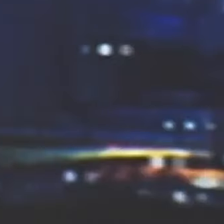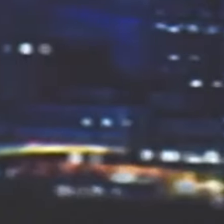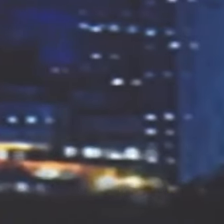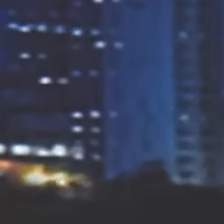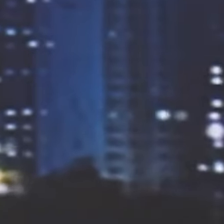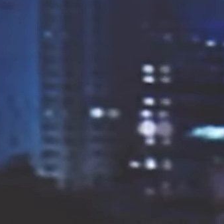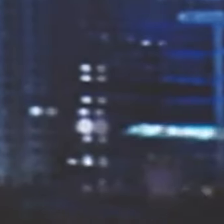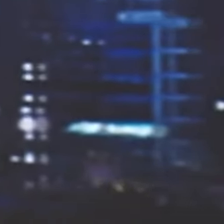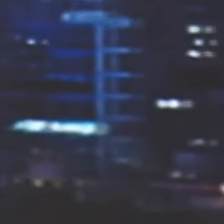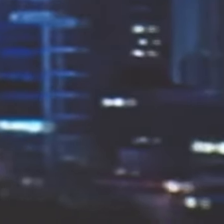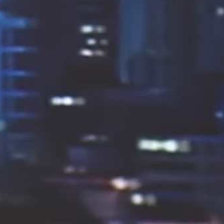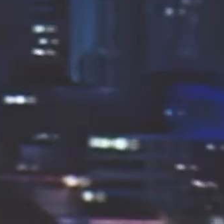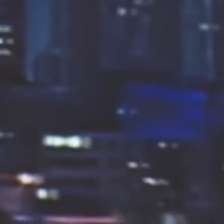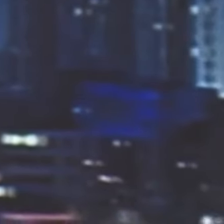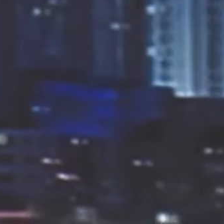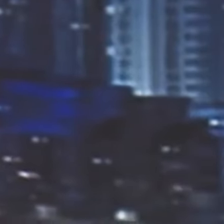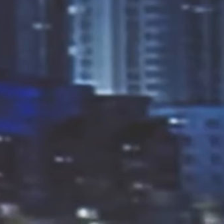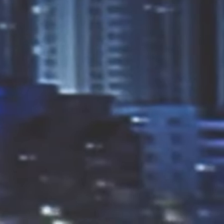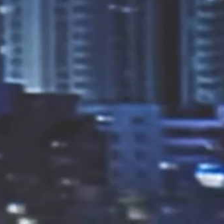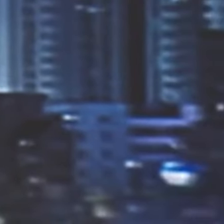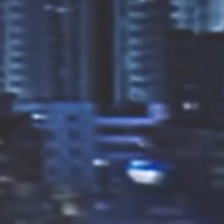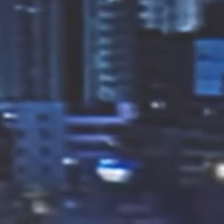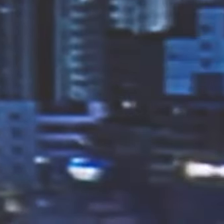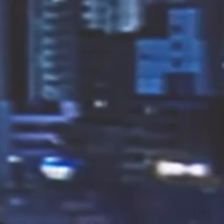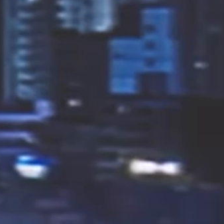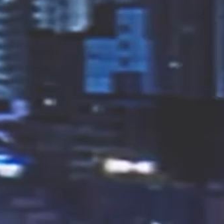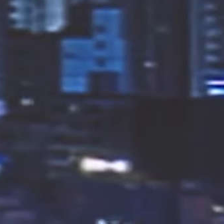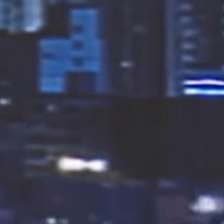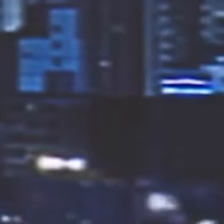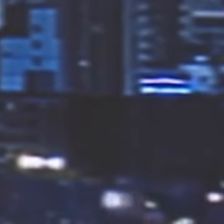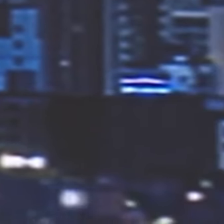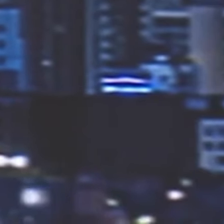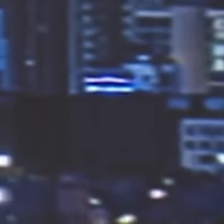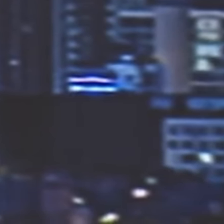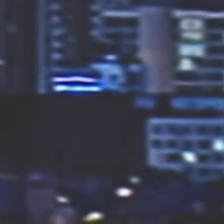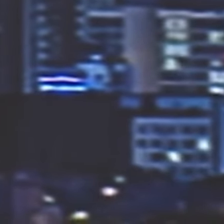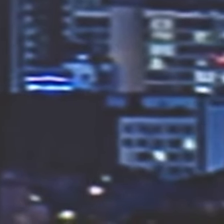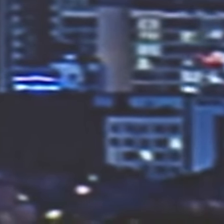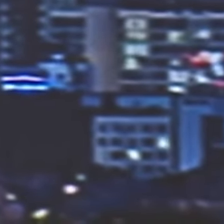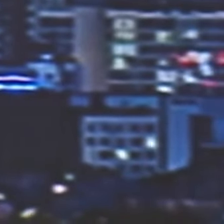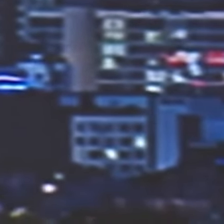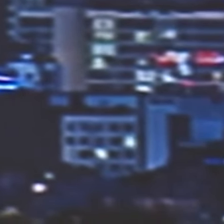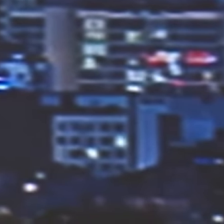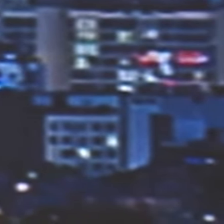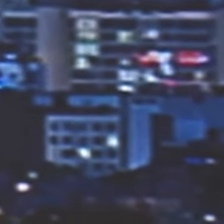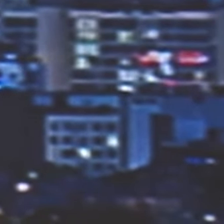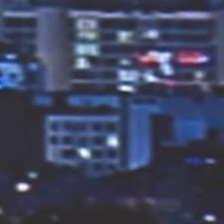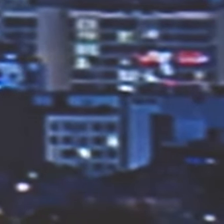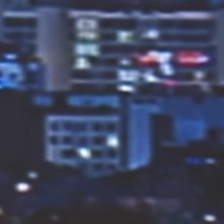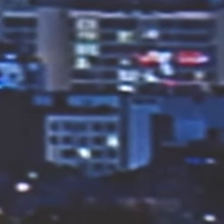JTBC 뉴스를 시청해 주신 여러분 고맙습니다. 저희는 저녁 6시 50분 뉴스룸에서 뵙겠습니다.